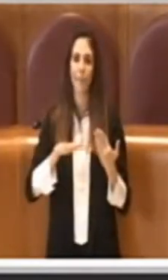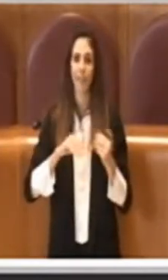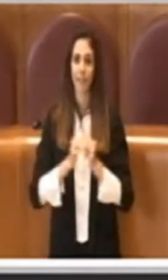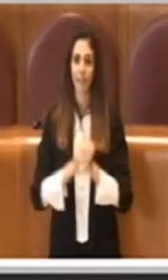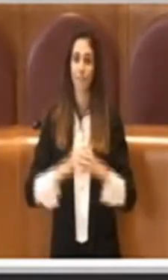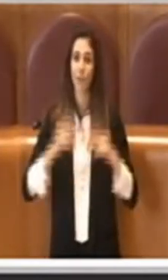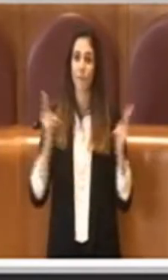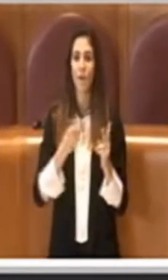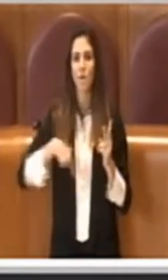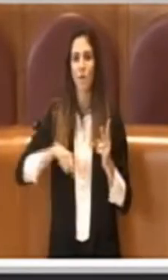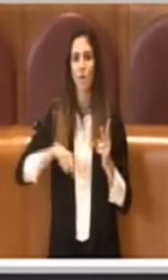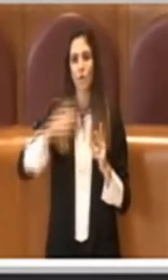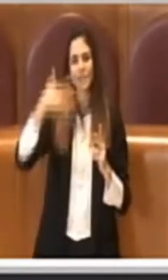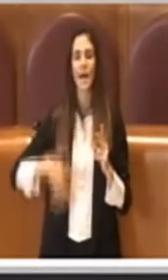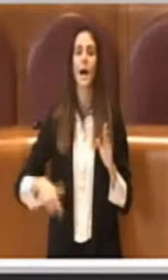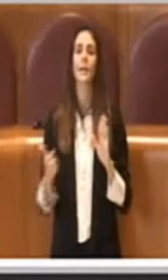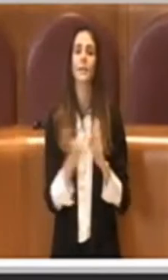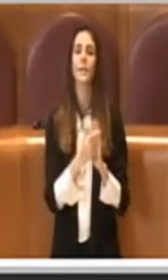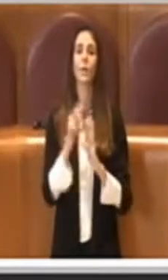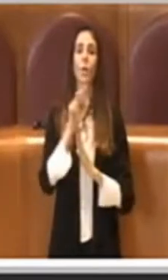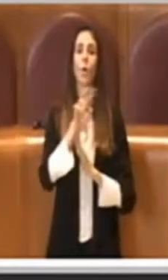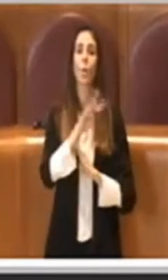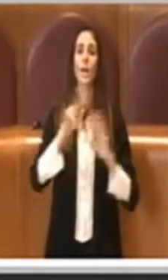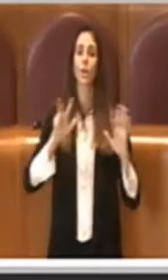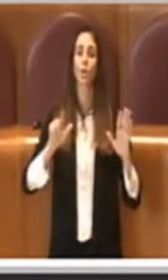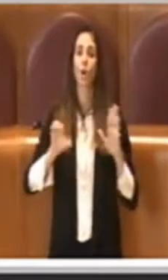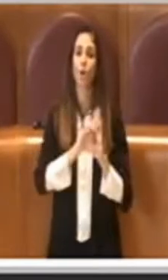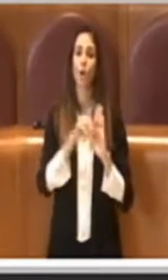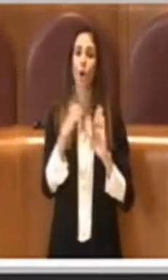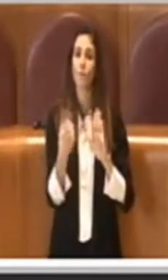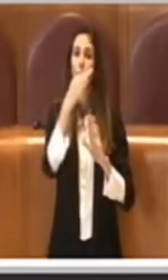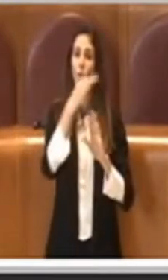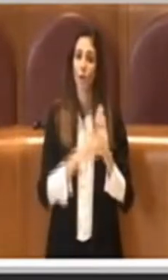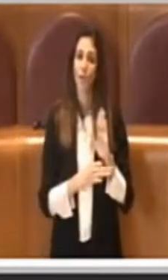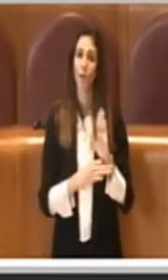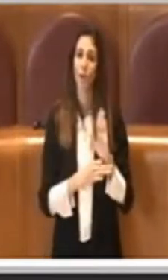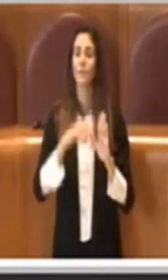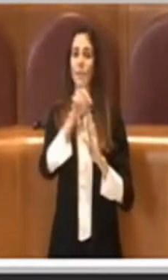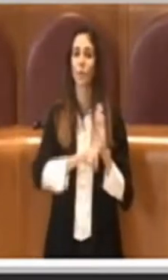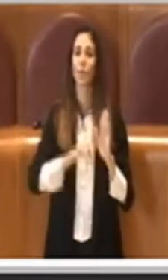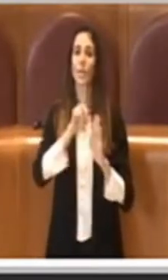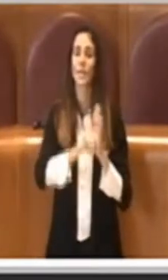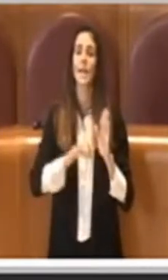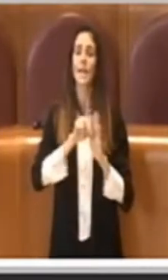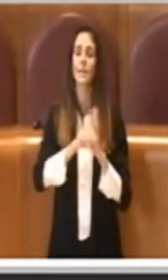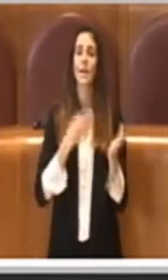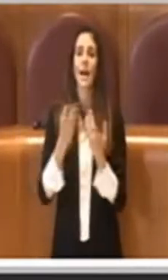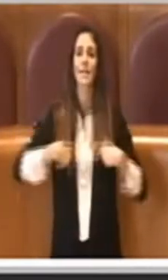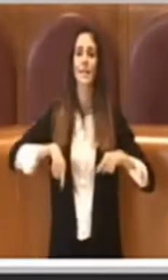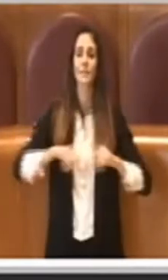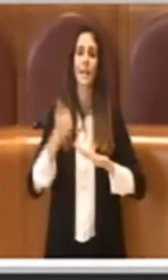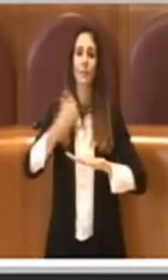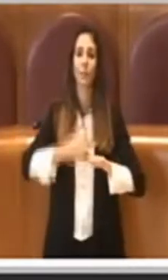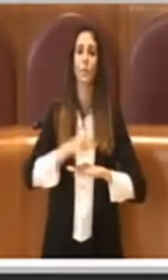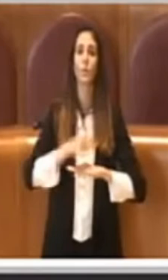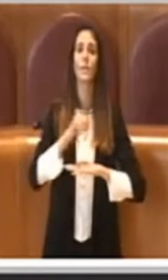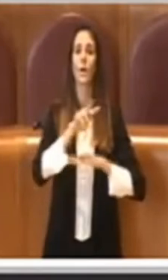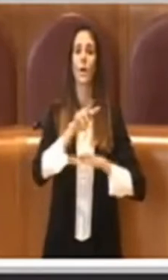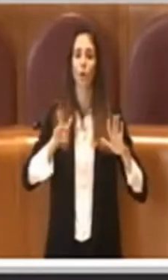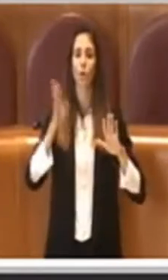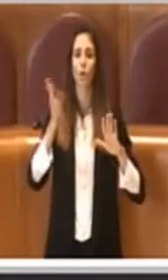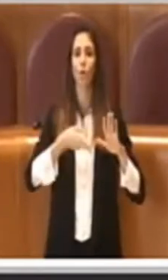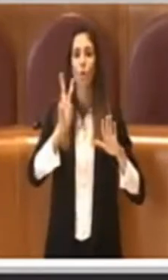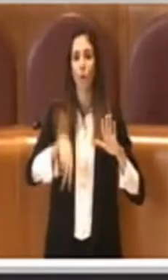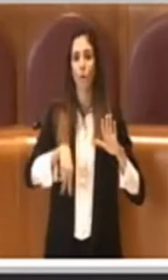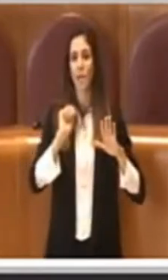che l'articolo 48,1 dell'attuale regolamento della delibera dell'Assemblea Capitolina 68/2011 prevede, come poi tutti ben